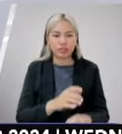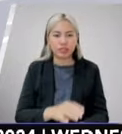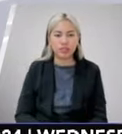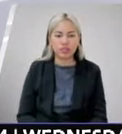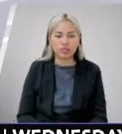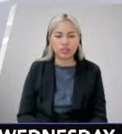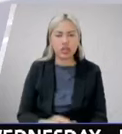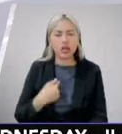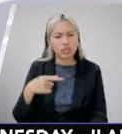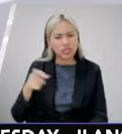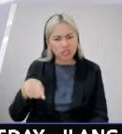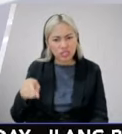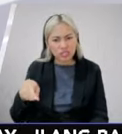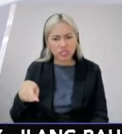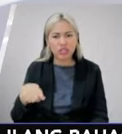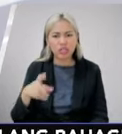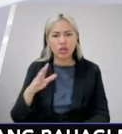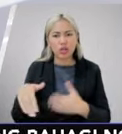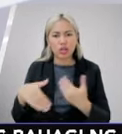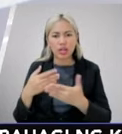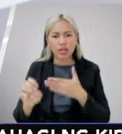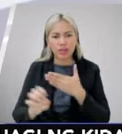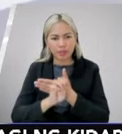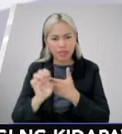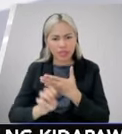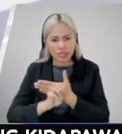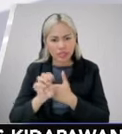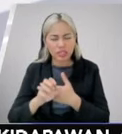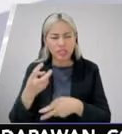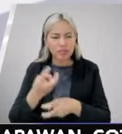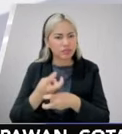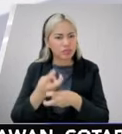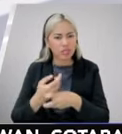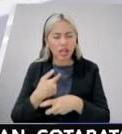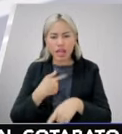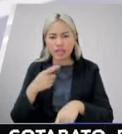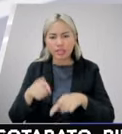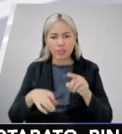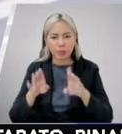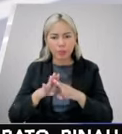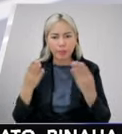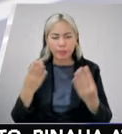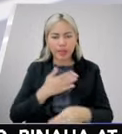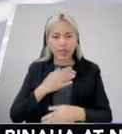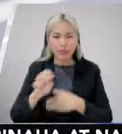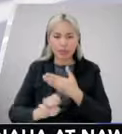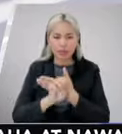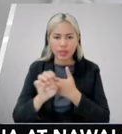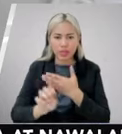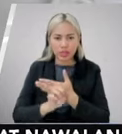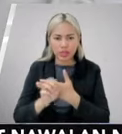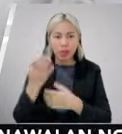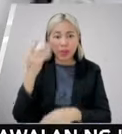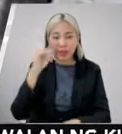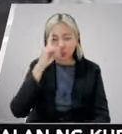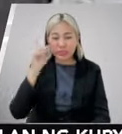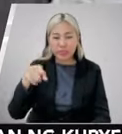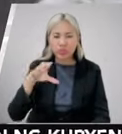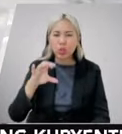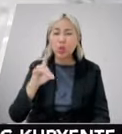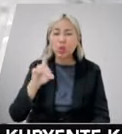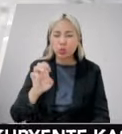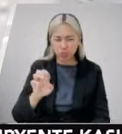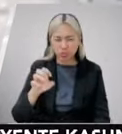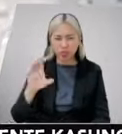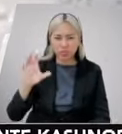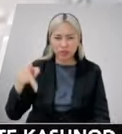niya email ko sayo mga bad lagi kay ang email ko hindi ko na mabuksan kay ang kinangalan may authentication gid dito sa cellphone nga. Nakuha na ng Haro